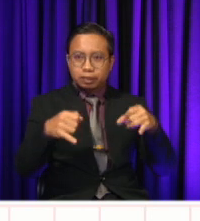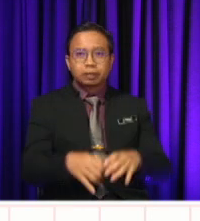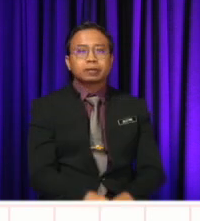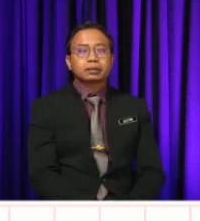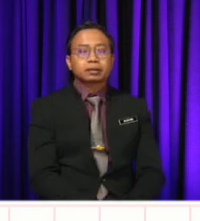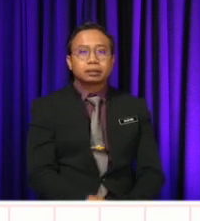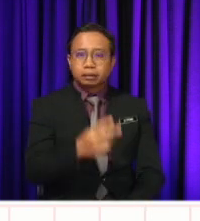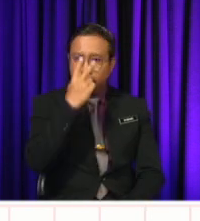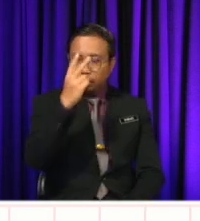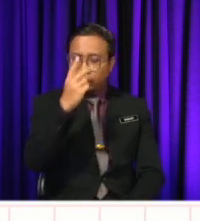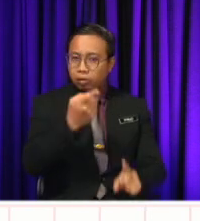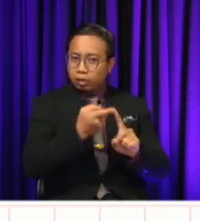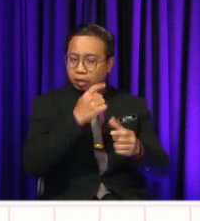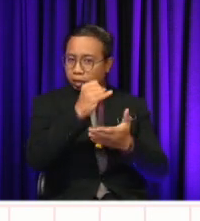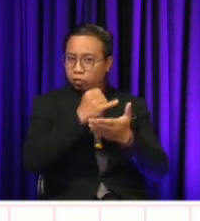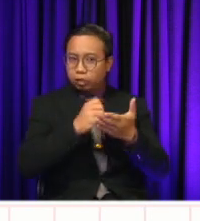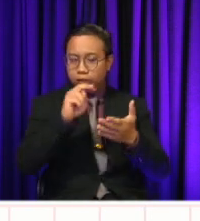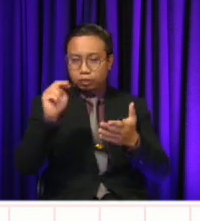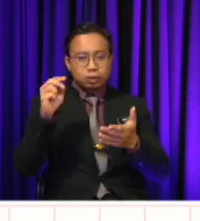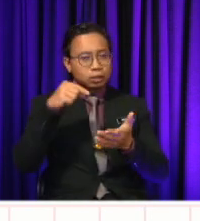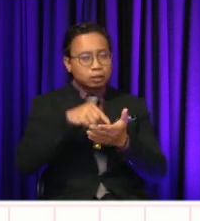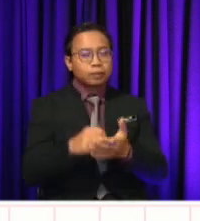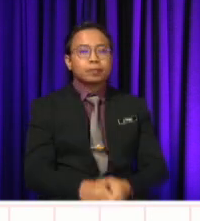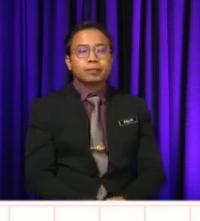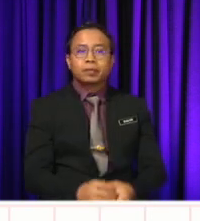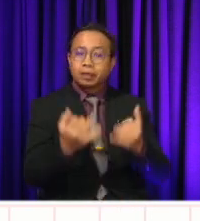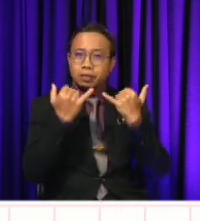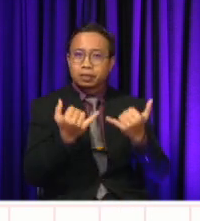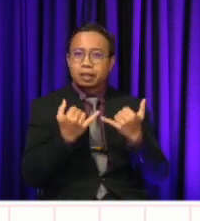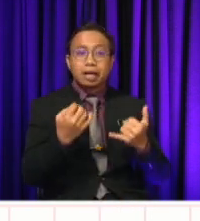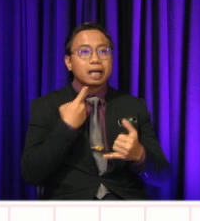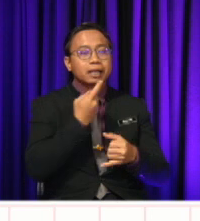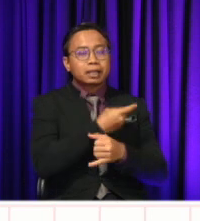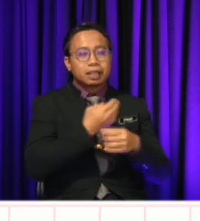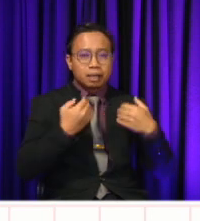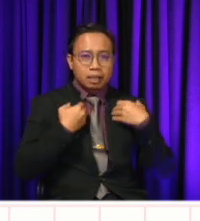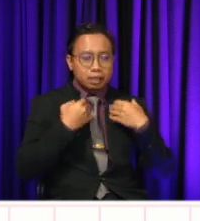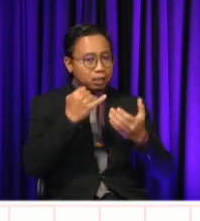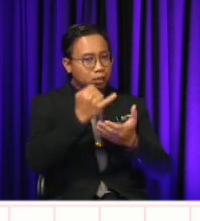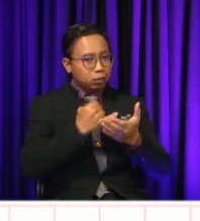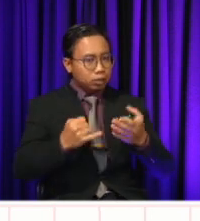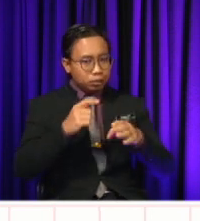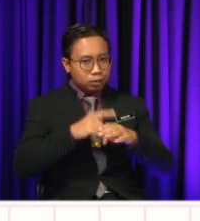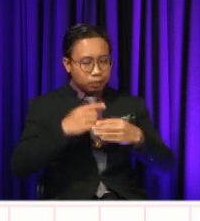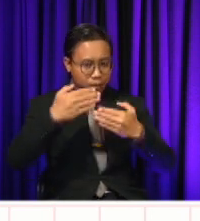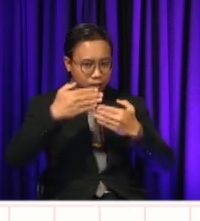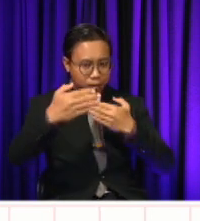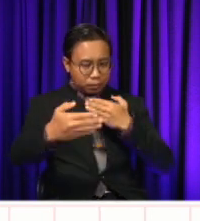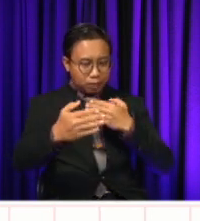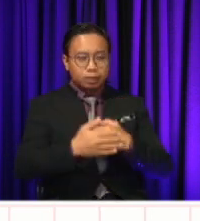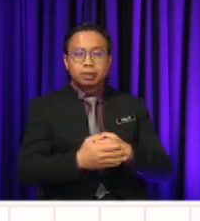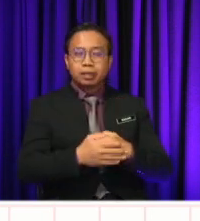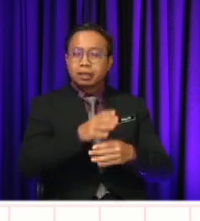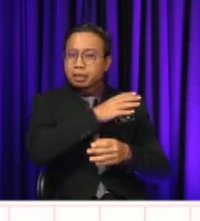Tengoklah daripada lukisan nih sekarang kita ada lukisan pada pandangan hadapan dan juga pada